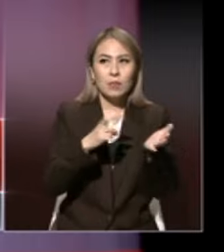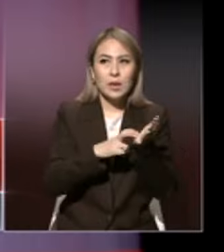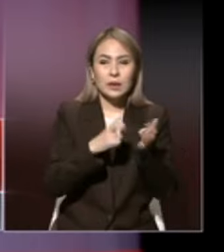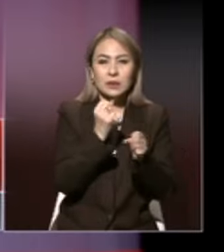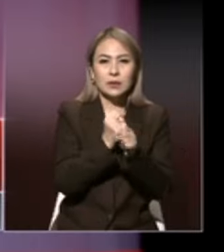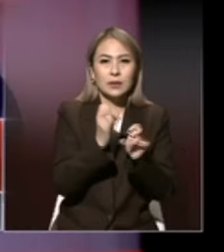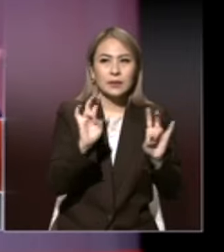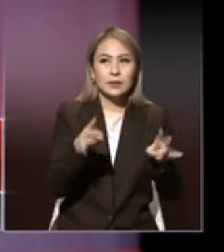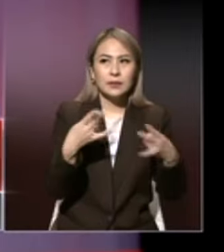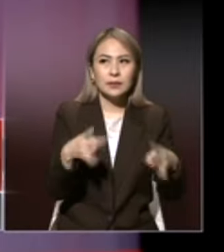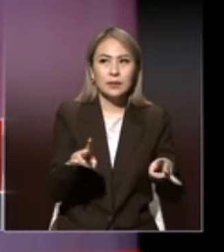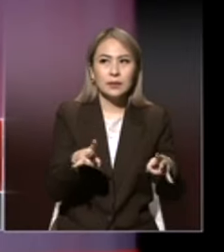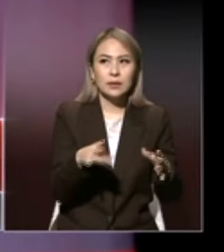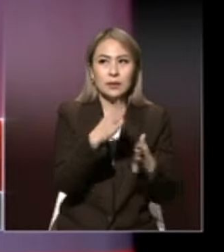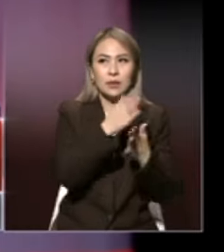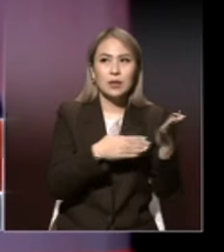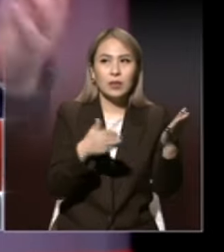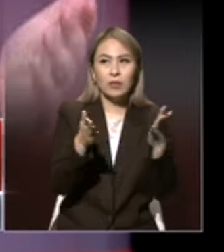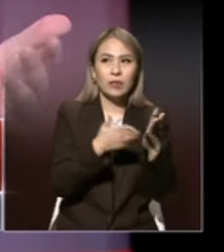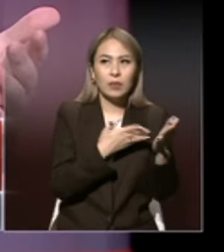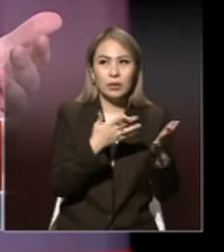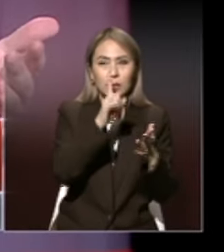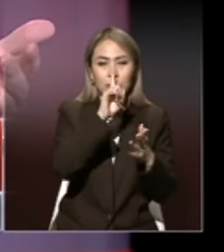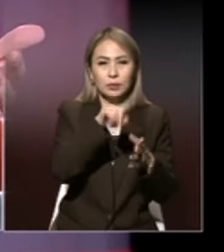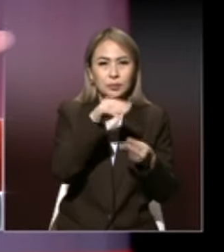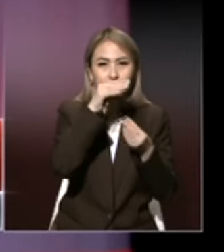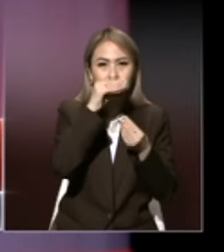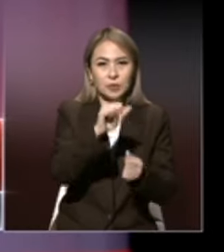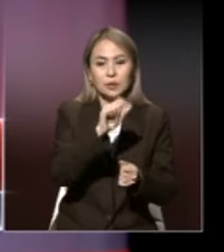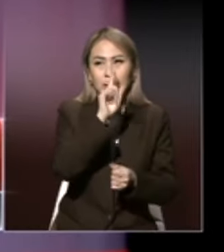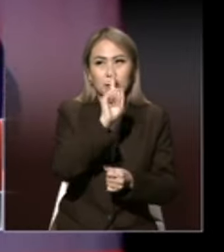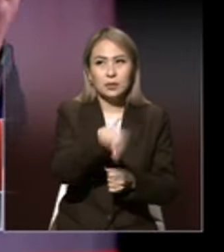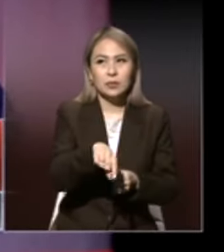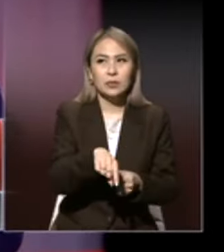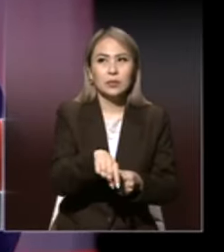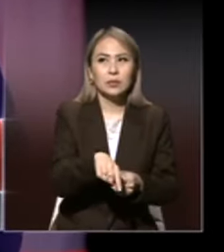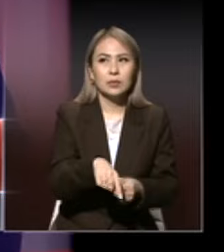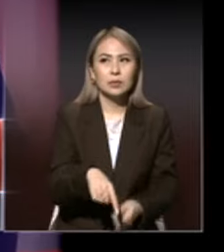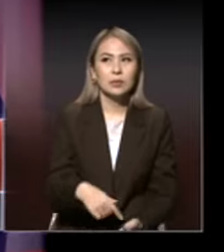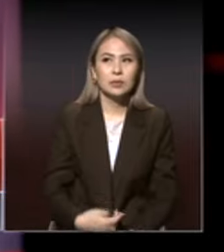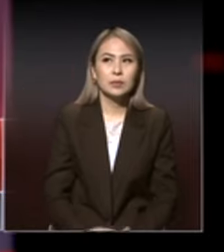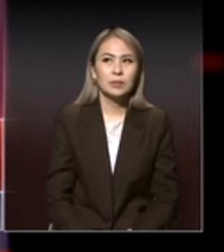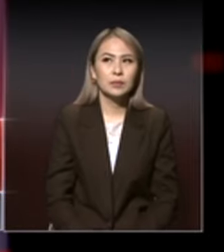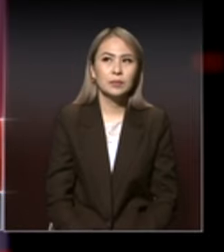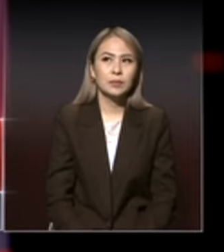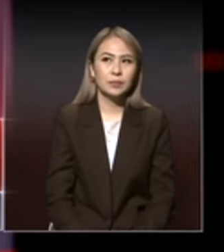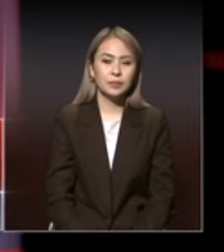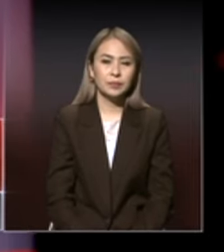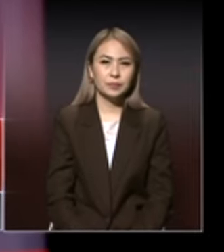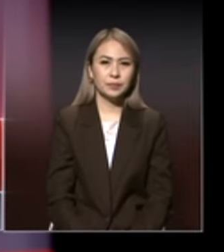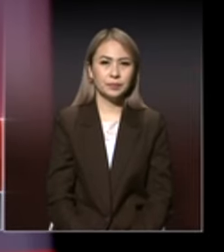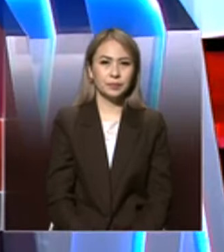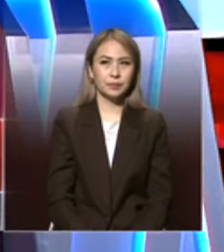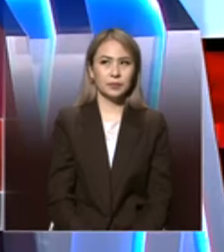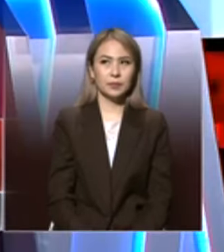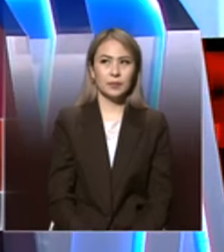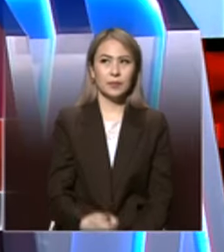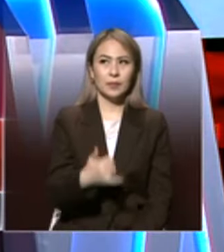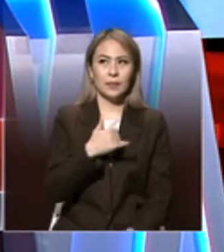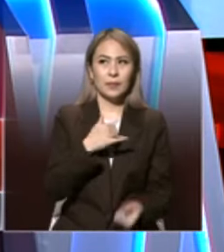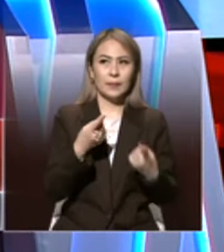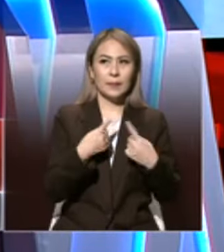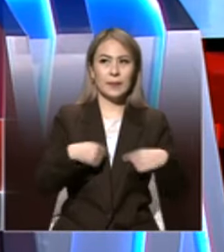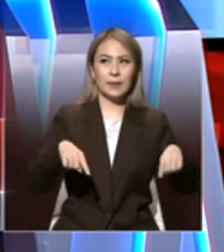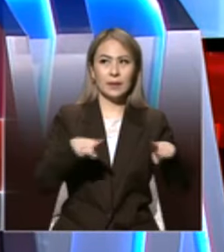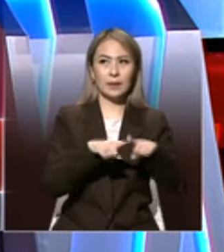деп. Біз оны мүлдем көрсетпей қоятын болса, ол жоқ болып кетпейді. Сосын кейбір жерлерде мен көрсету керек. Мен біздің қоғамымызда уақыт бар ғой, біздің қоғамымызда